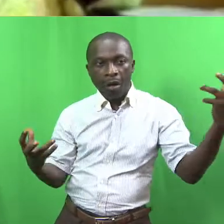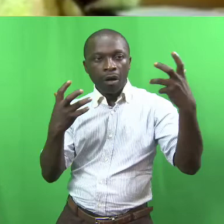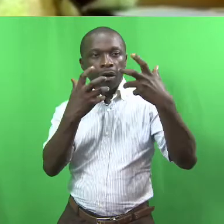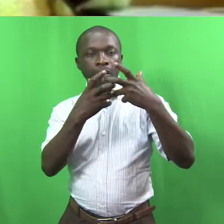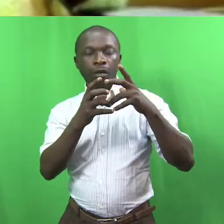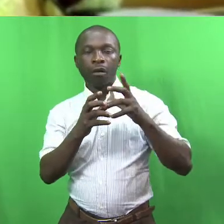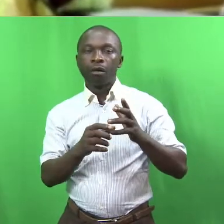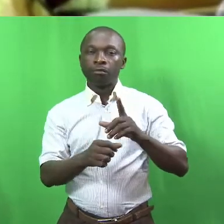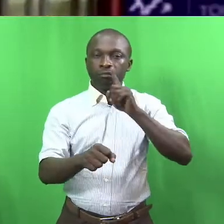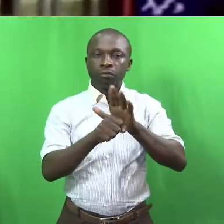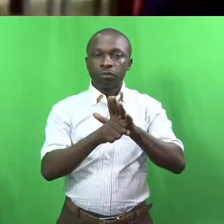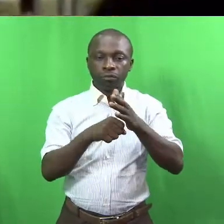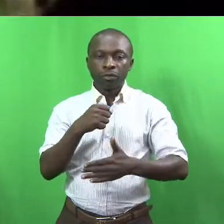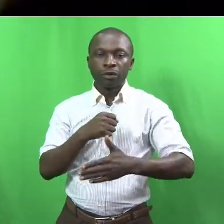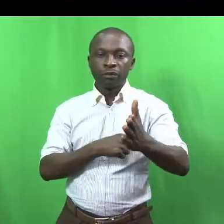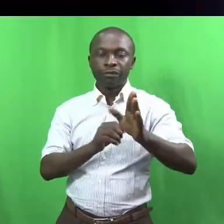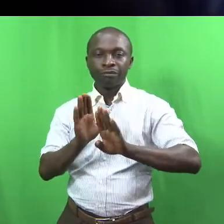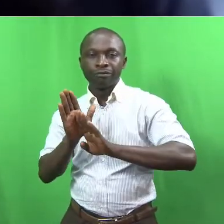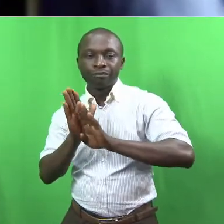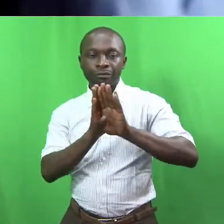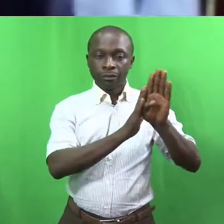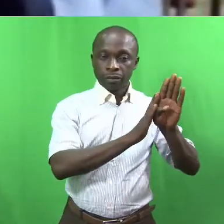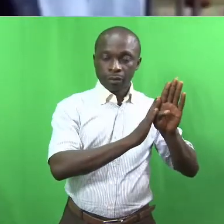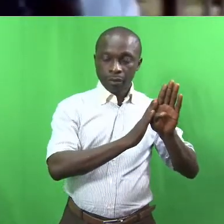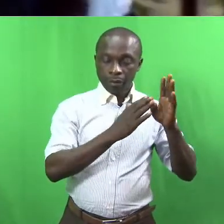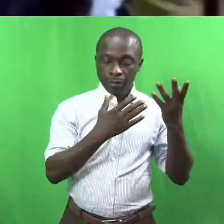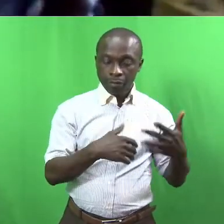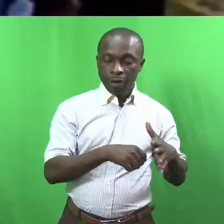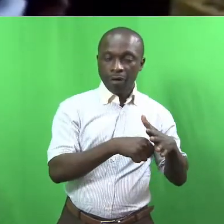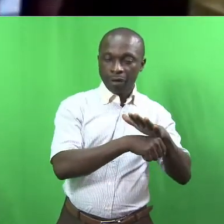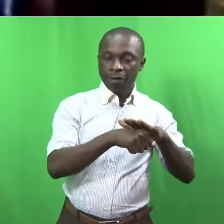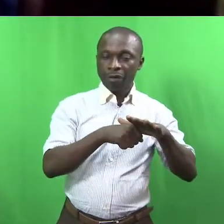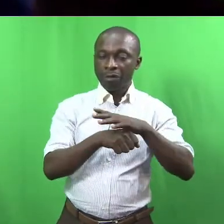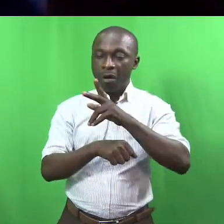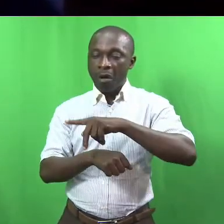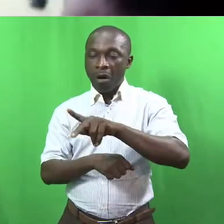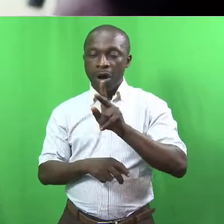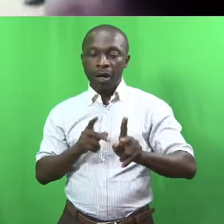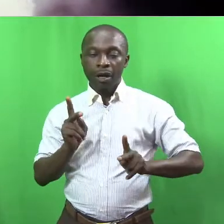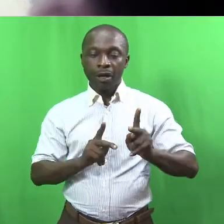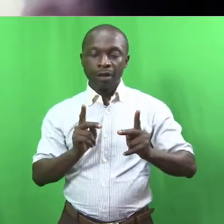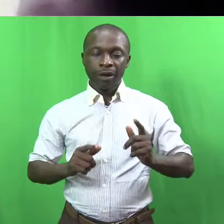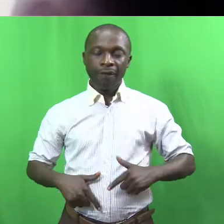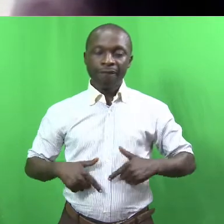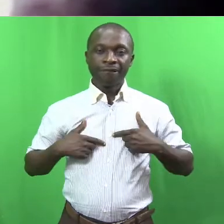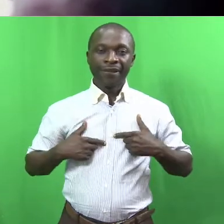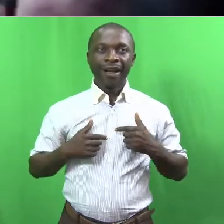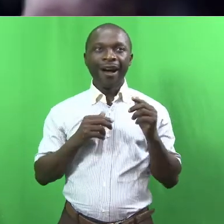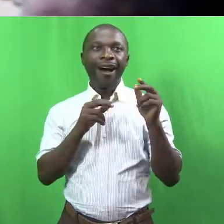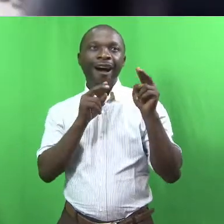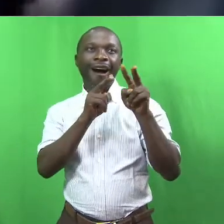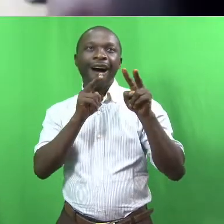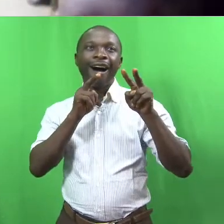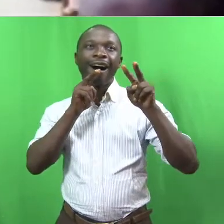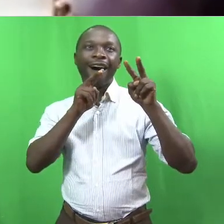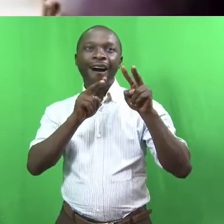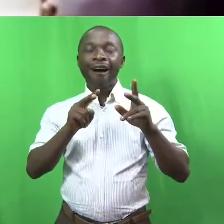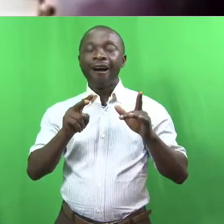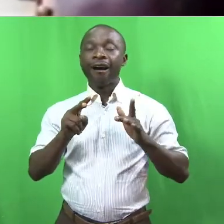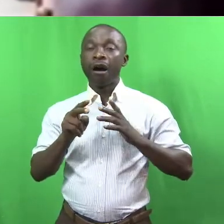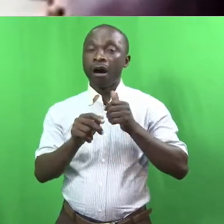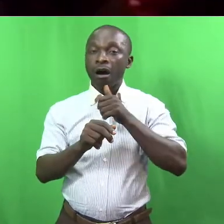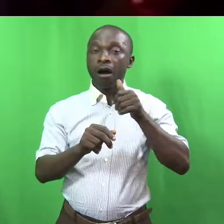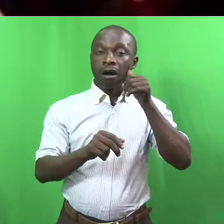un développement de proximité. Les résultats provisoires de cette élection des conseillers régionaux qui ont été proclamés hier soir par les commissions